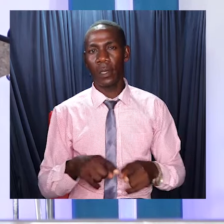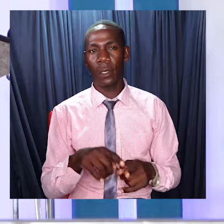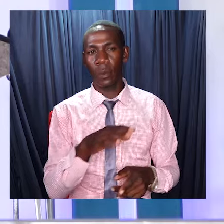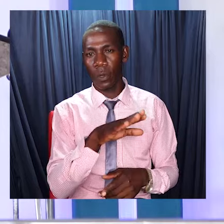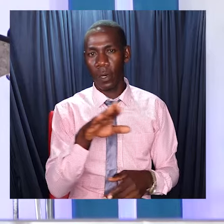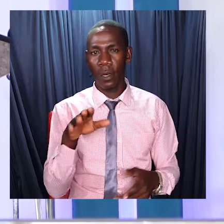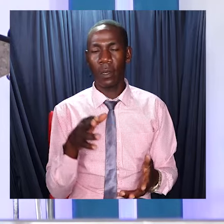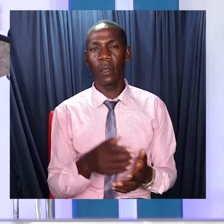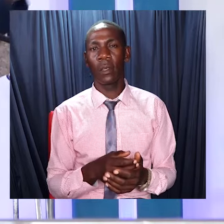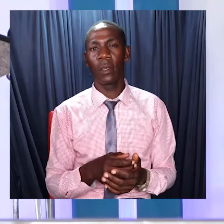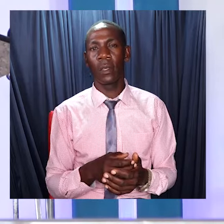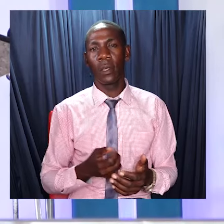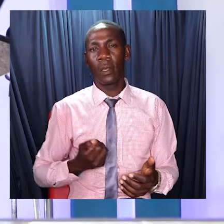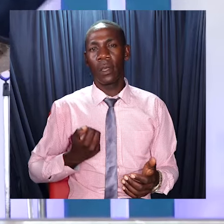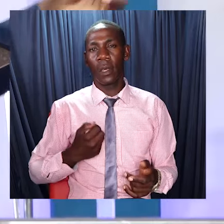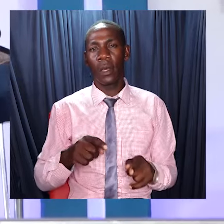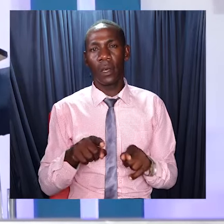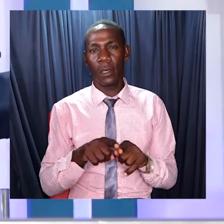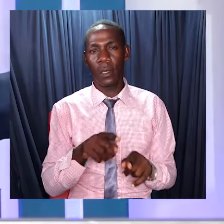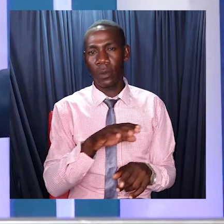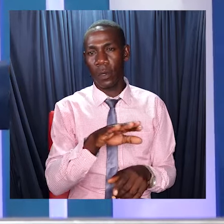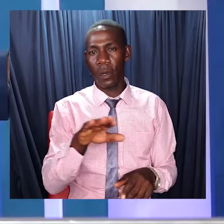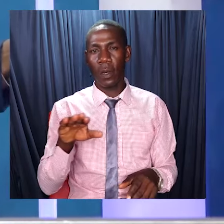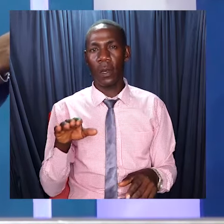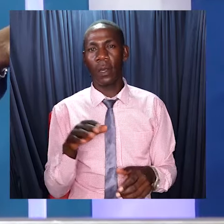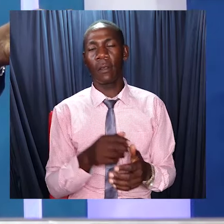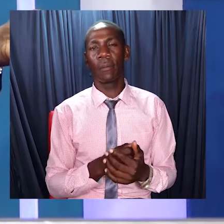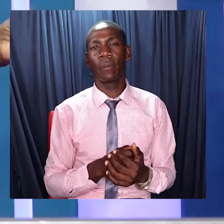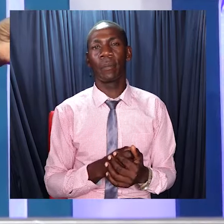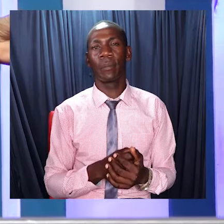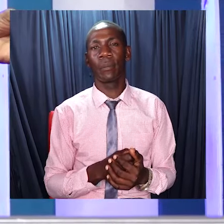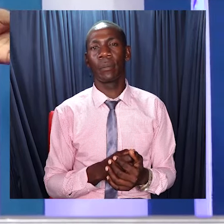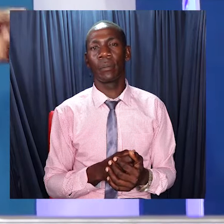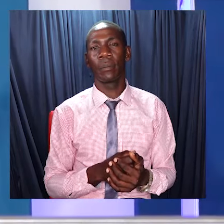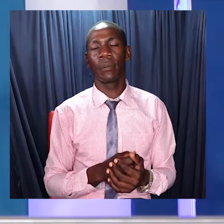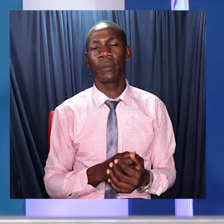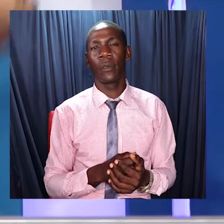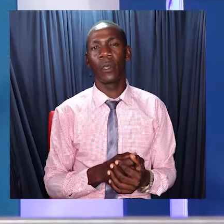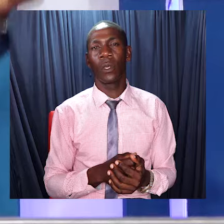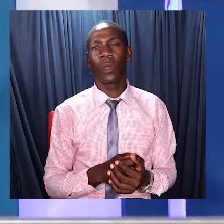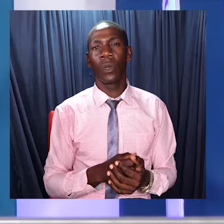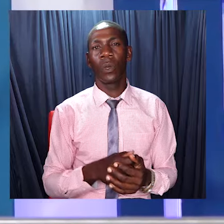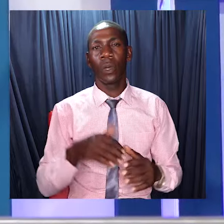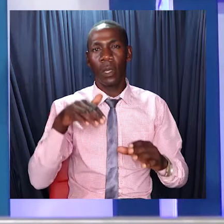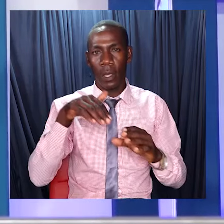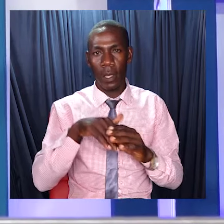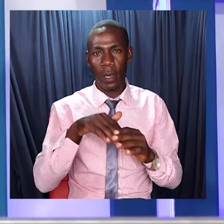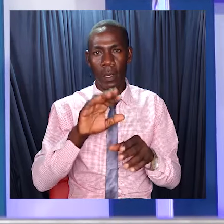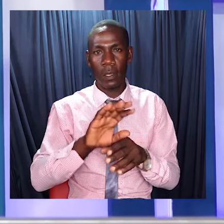just a young man like you. Na ni msichana kama wewe uliye hapa. And he's a lady like you who's here. Wewe